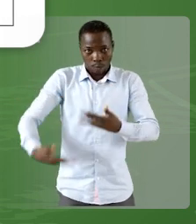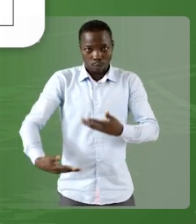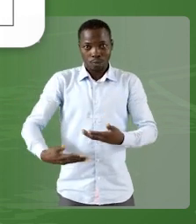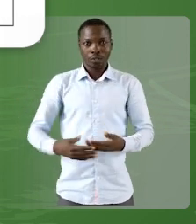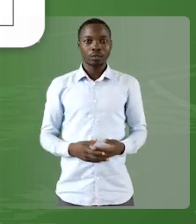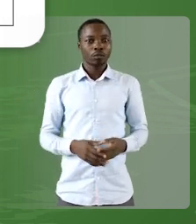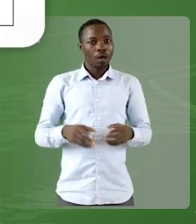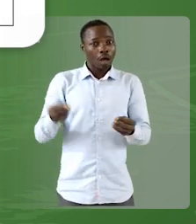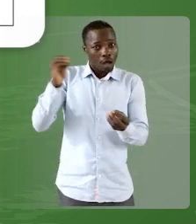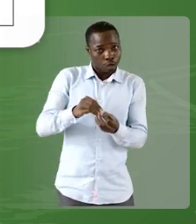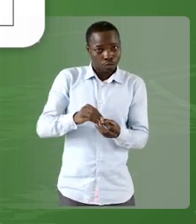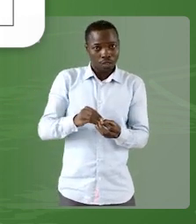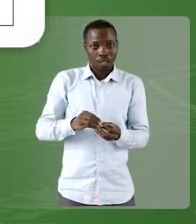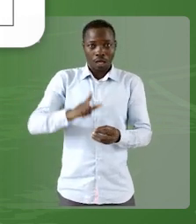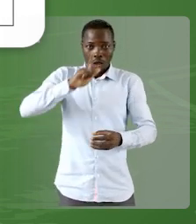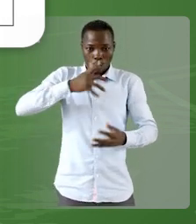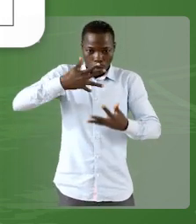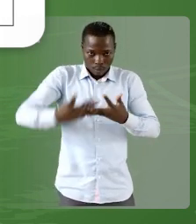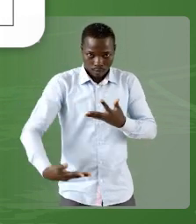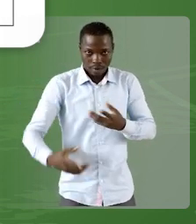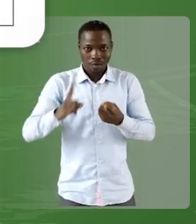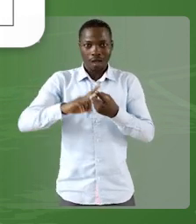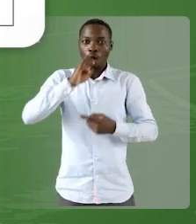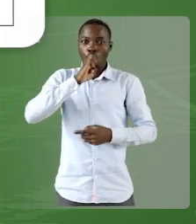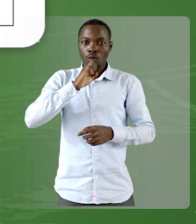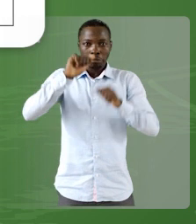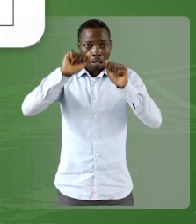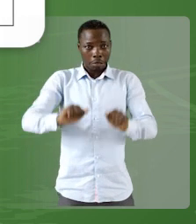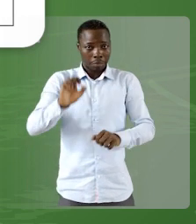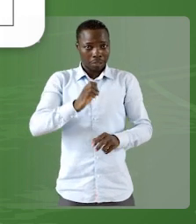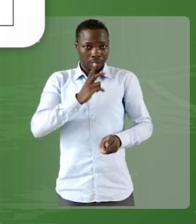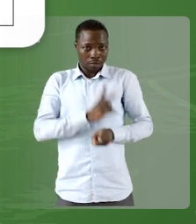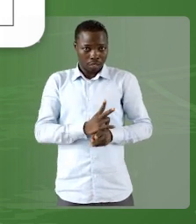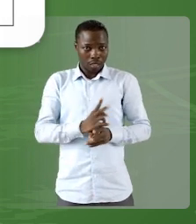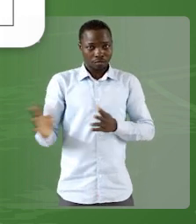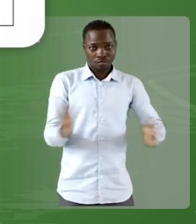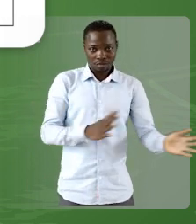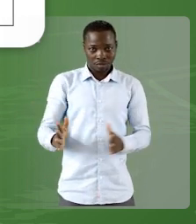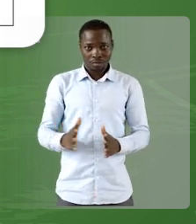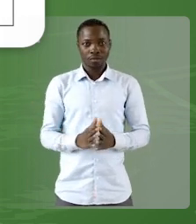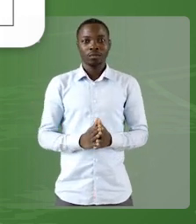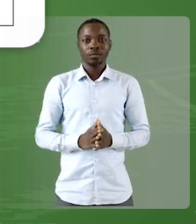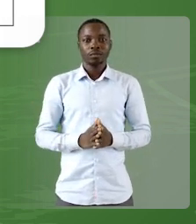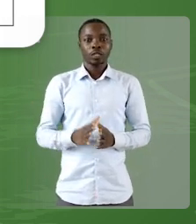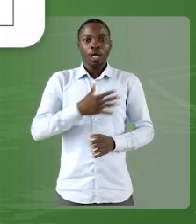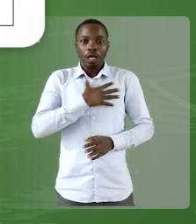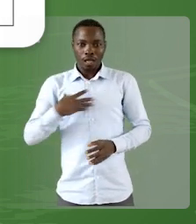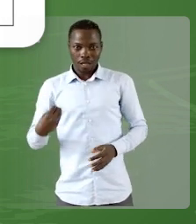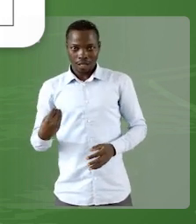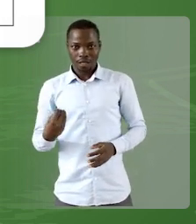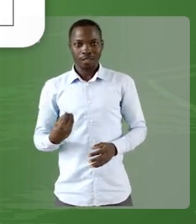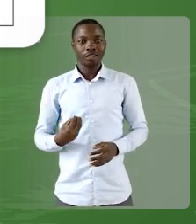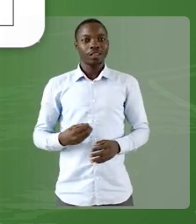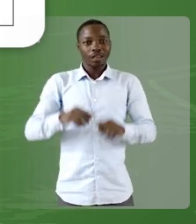aussi la perméabilité à l'eau, la capacité en air, et puis, enfin,